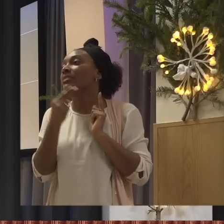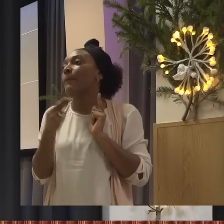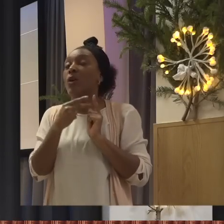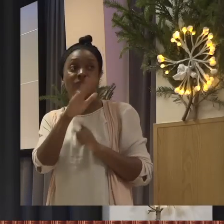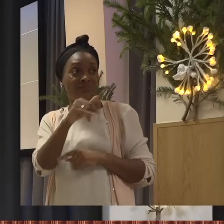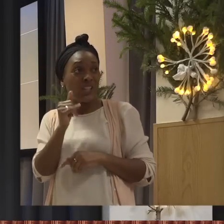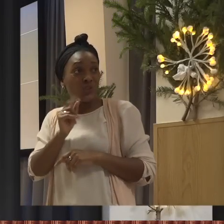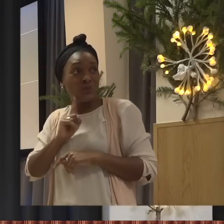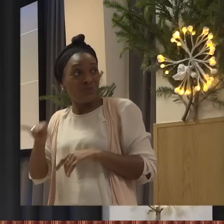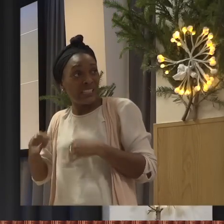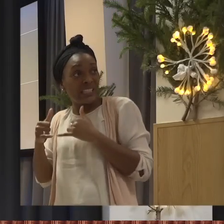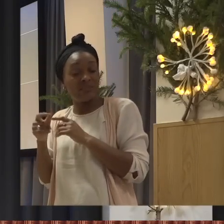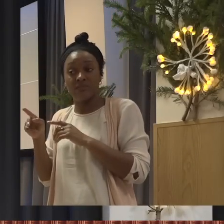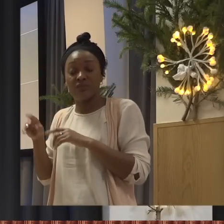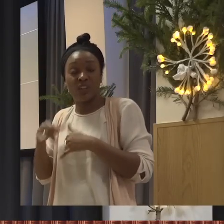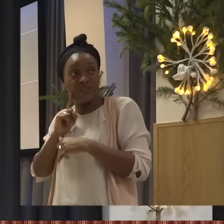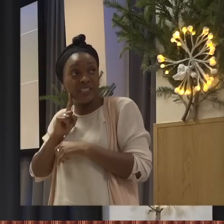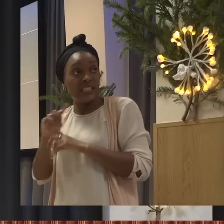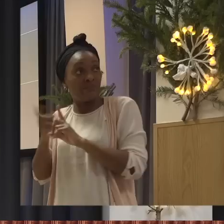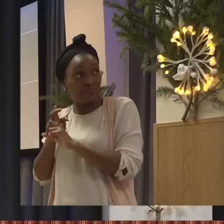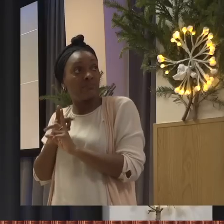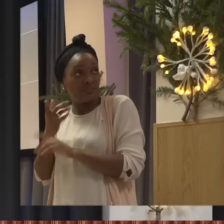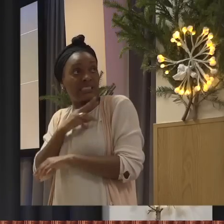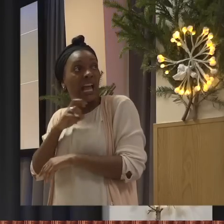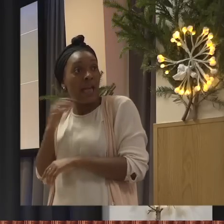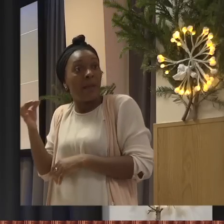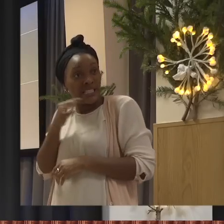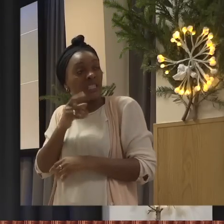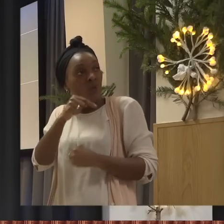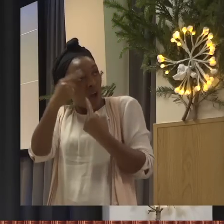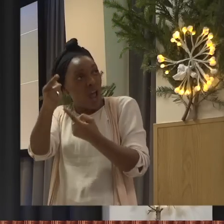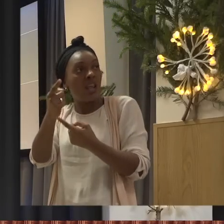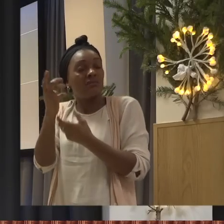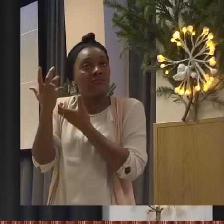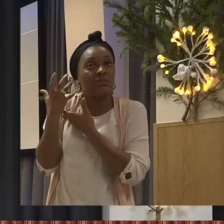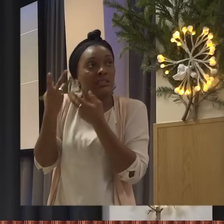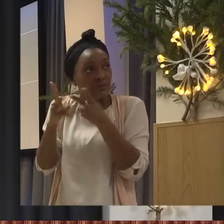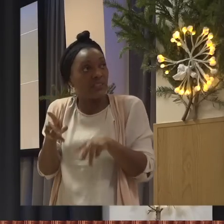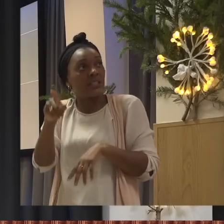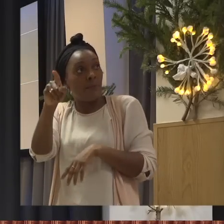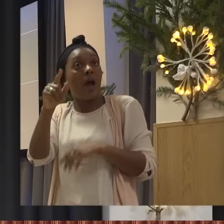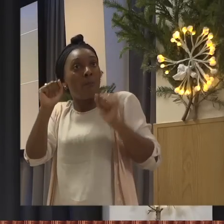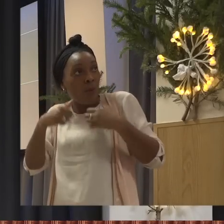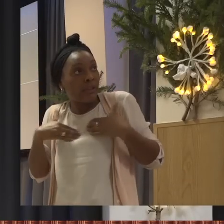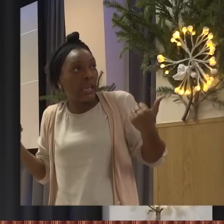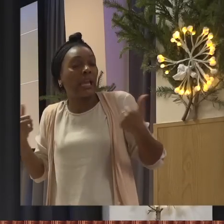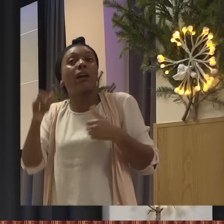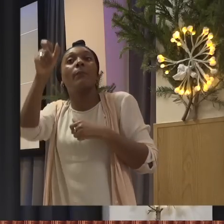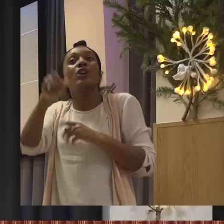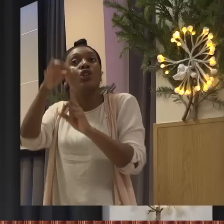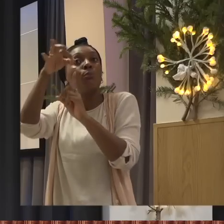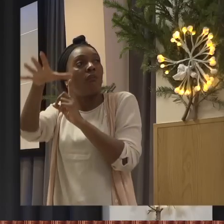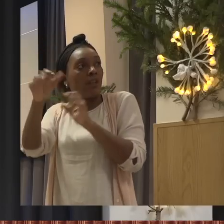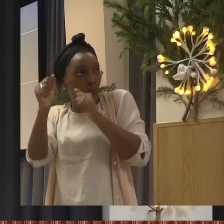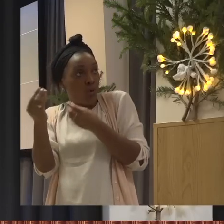manière. » Et le roi de Syrie dit, « Va, rends-toi à Samarie, et j'enverrai